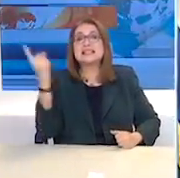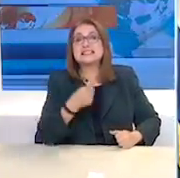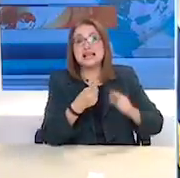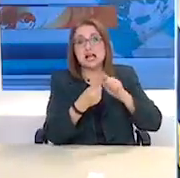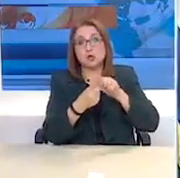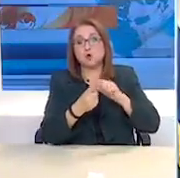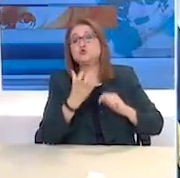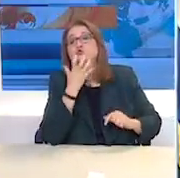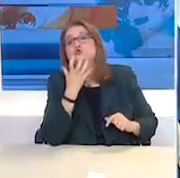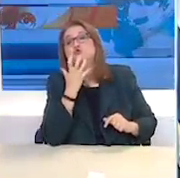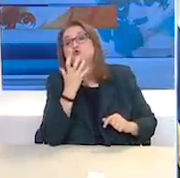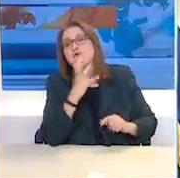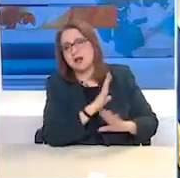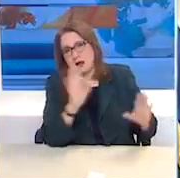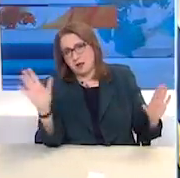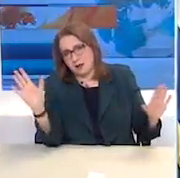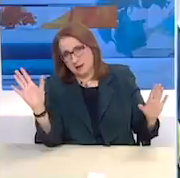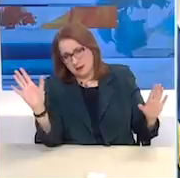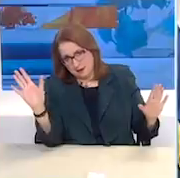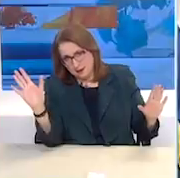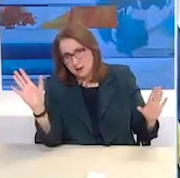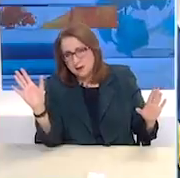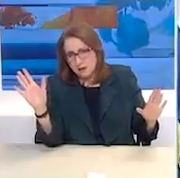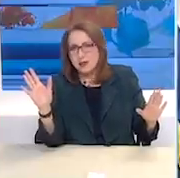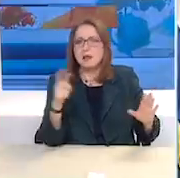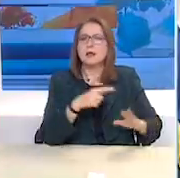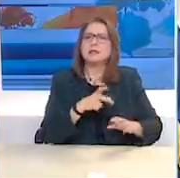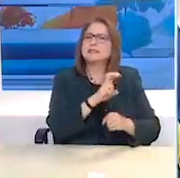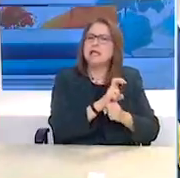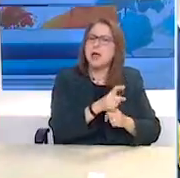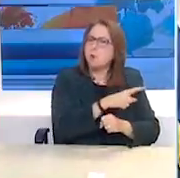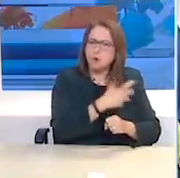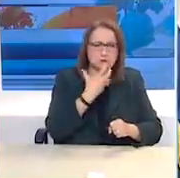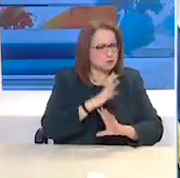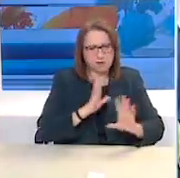τη σοβαρή μορφή, έτσι, την πολύ σοβαρή που χρειάζεται νοσηλεία σε μεθ. Άρα,